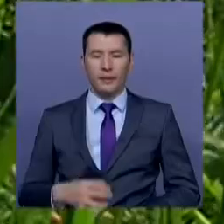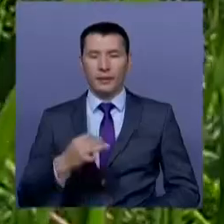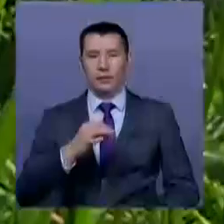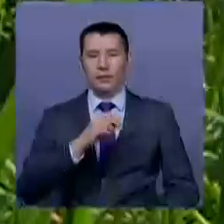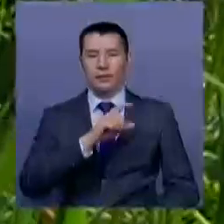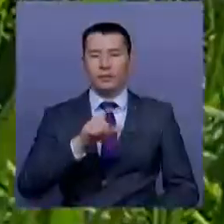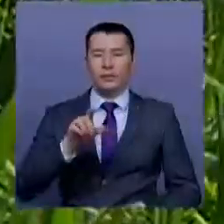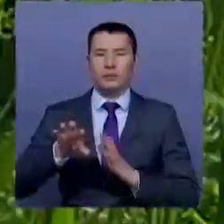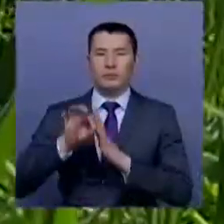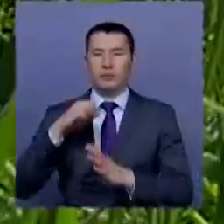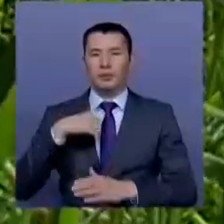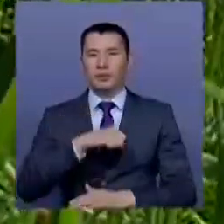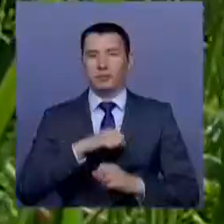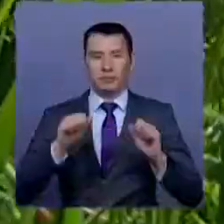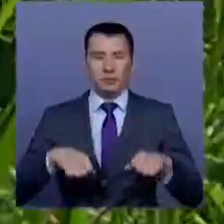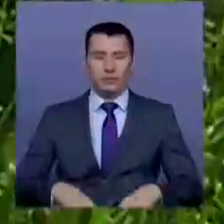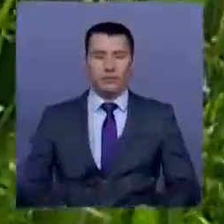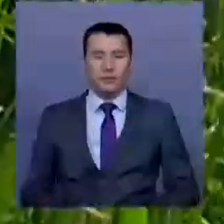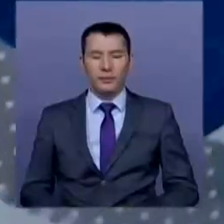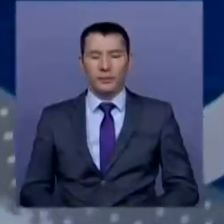оптимальный вид отдыха.